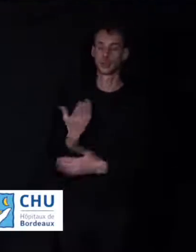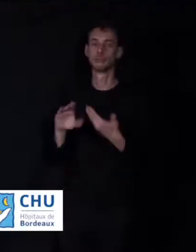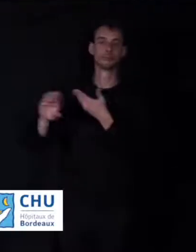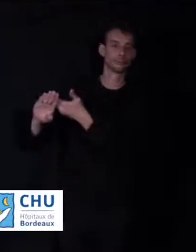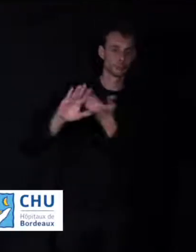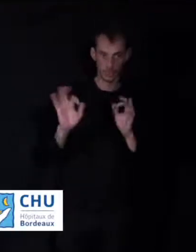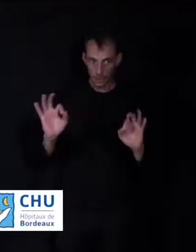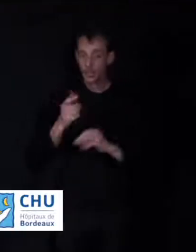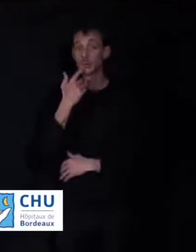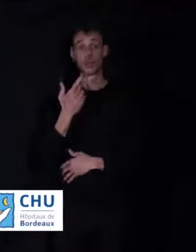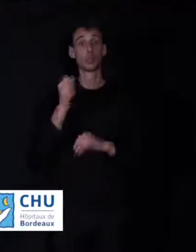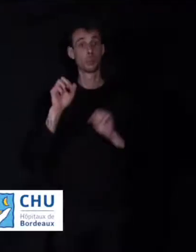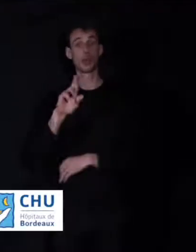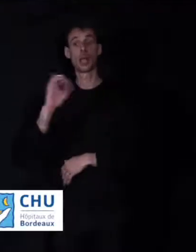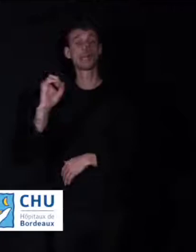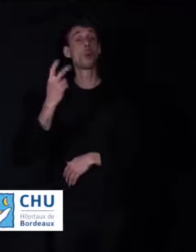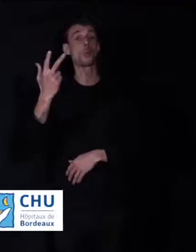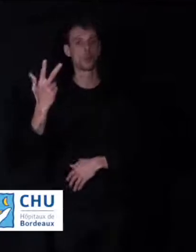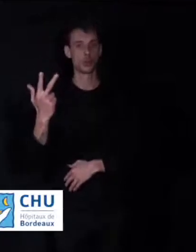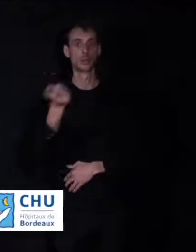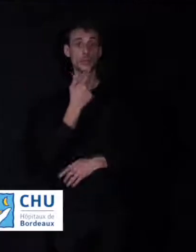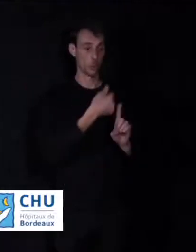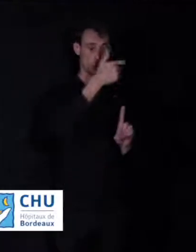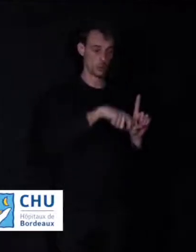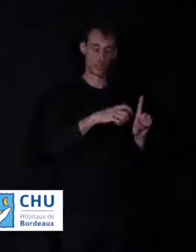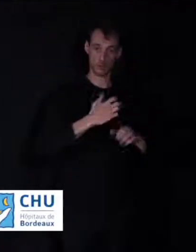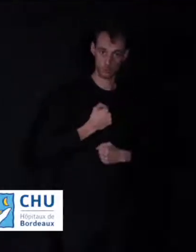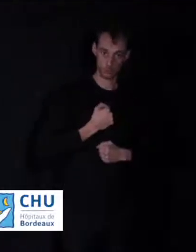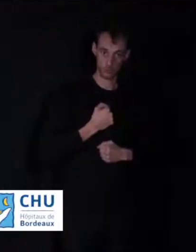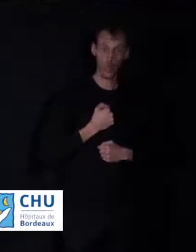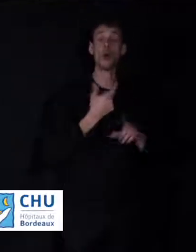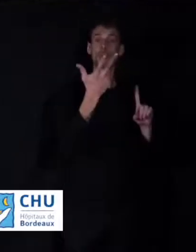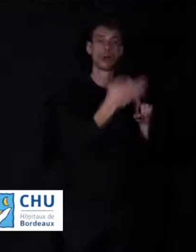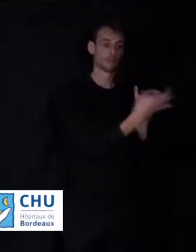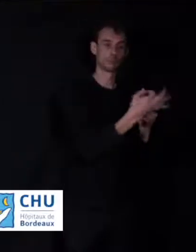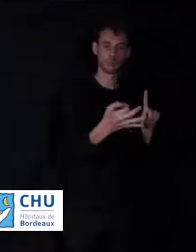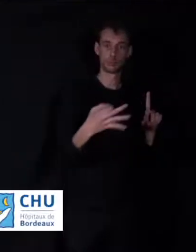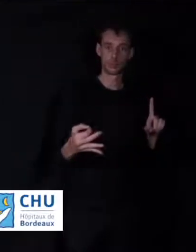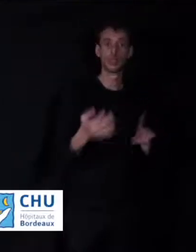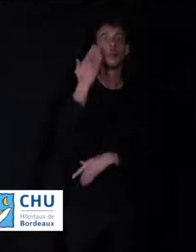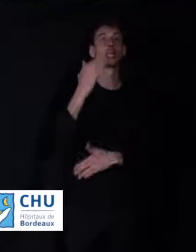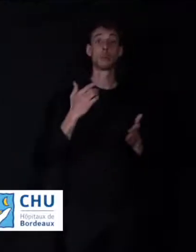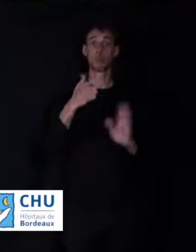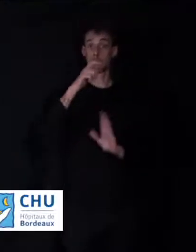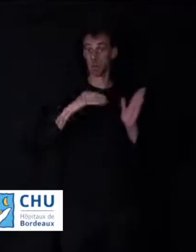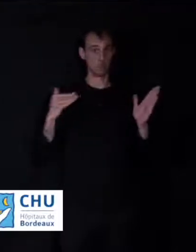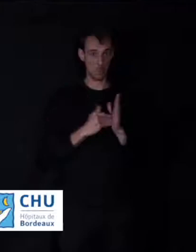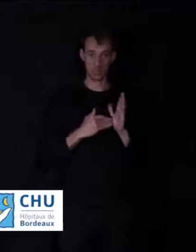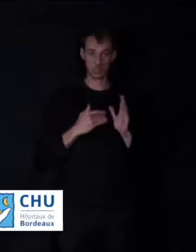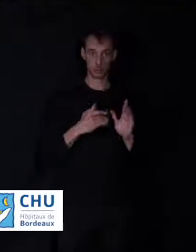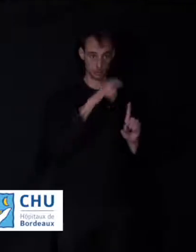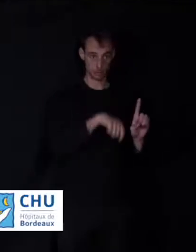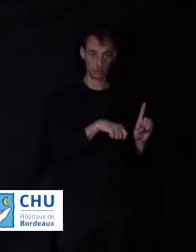est de 3. Autrement dit, une personne contamine 3 personnes. Donc si on est à 1000, un peu comme le sketch de Gad Elmaleh, 1000 personnes fois